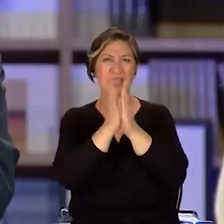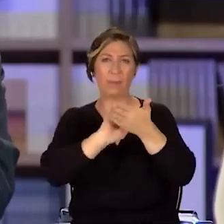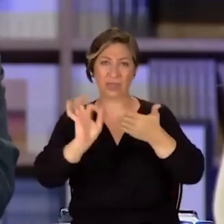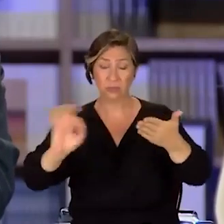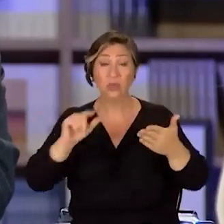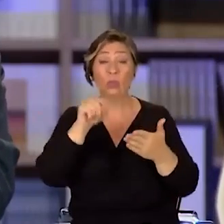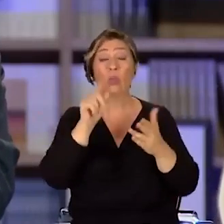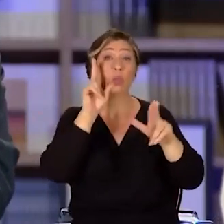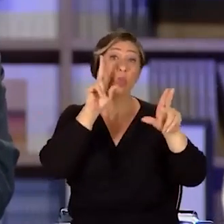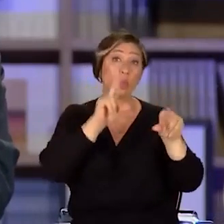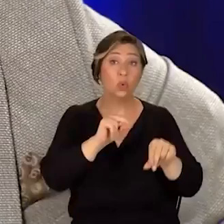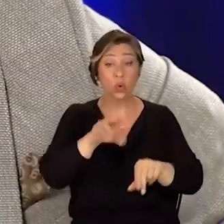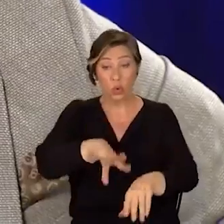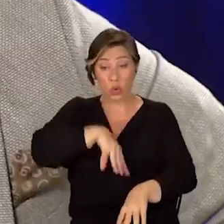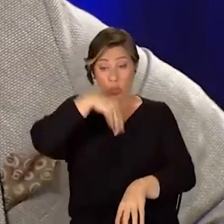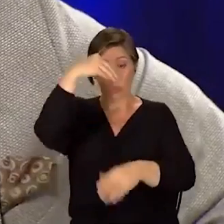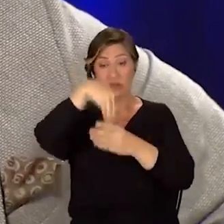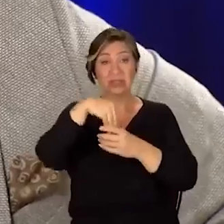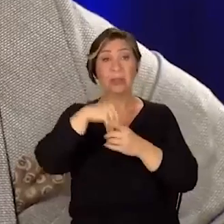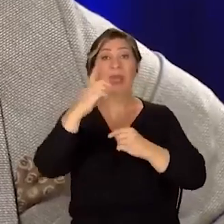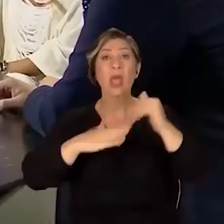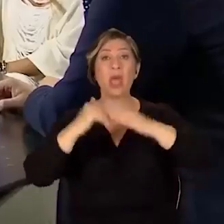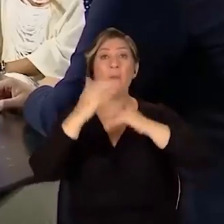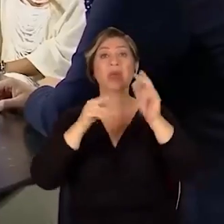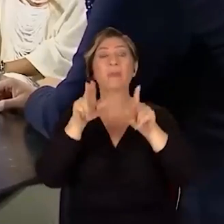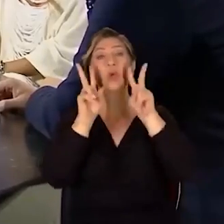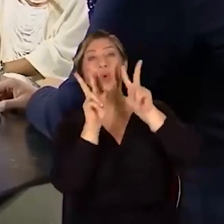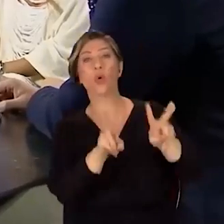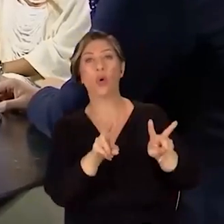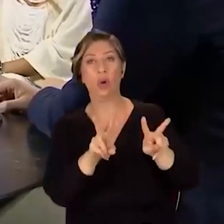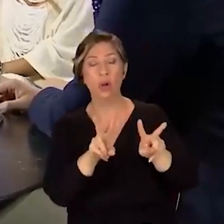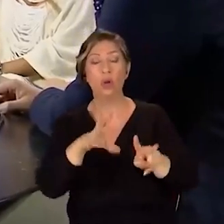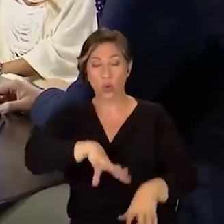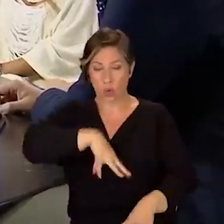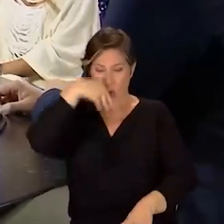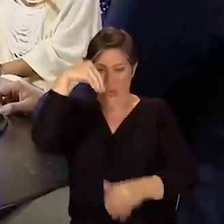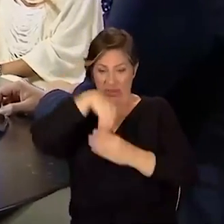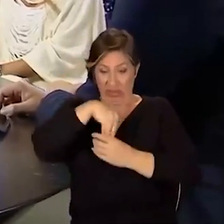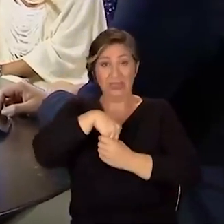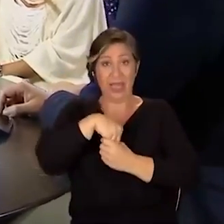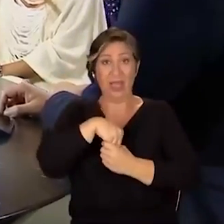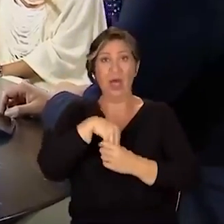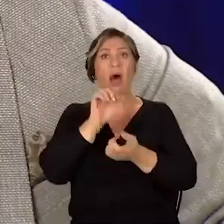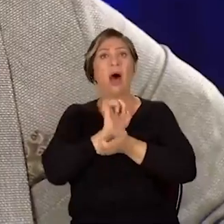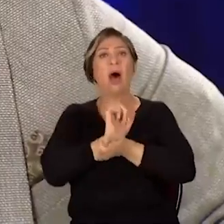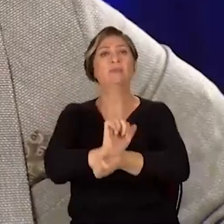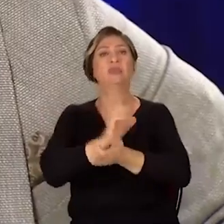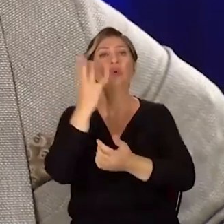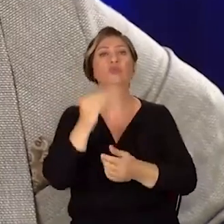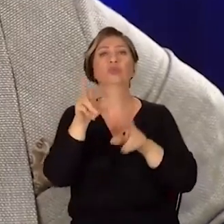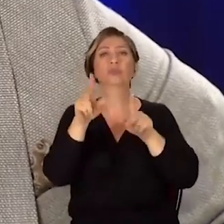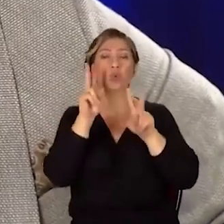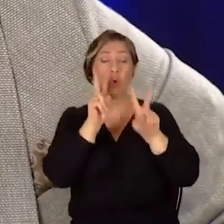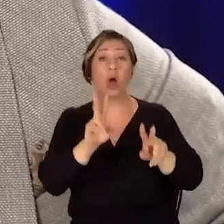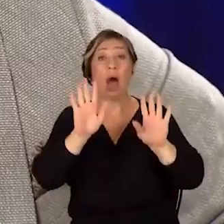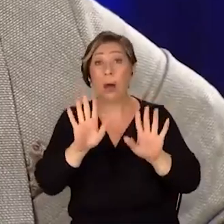uykuyu ruhun içerisindeki bir yapı olaraktan görüyor. Yani ruhunun içerisinde hapsolmuş bir yapı görüyor.